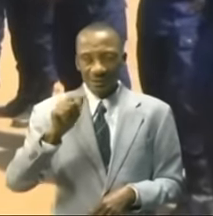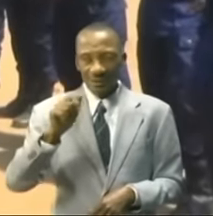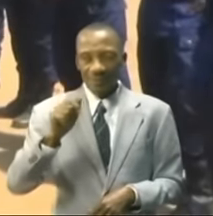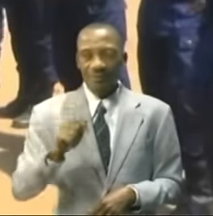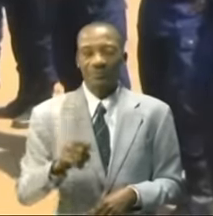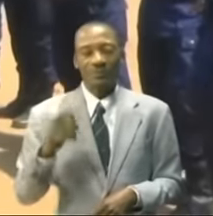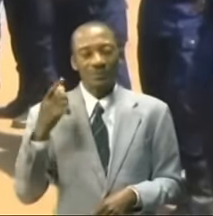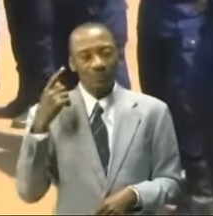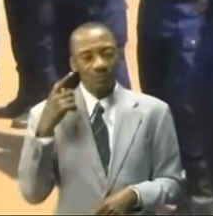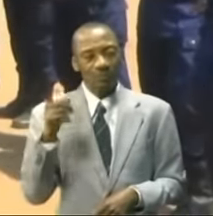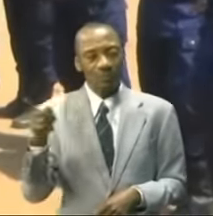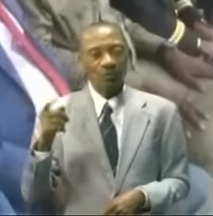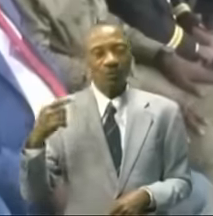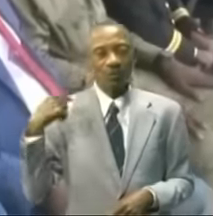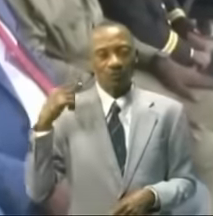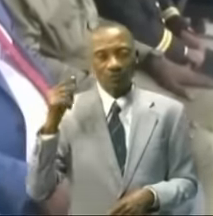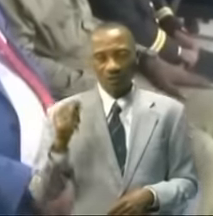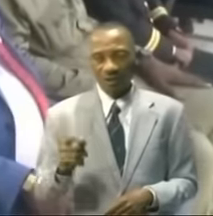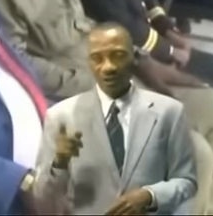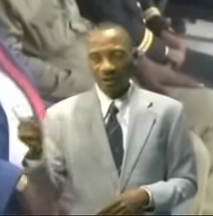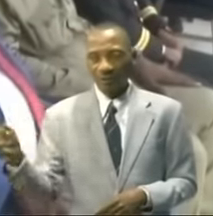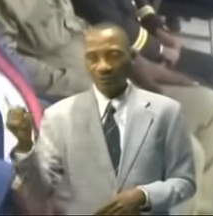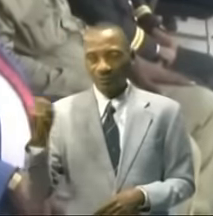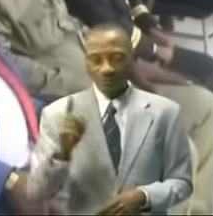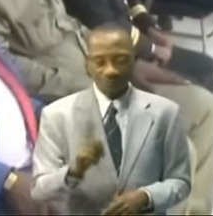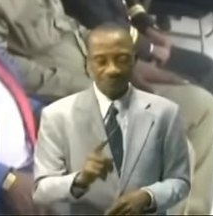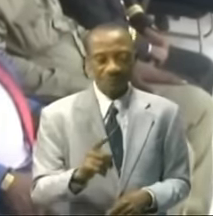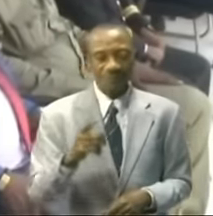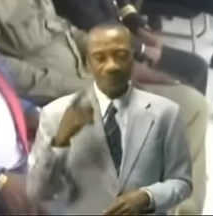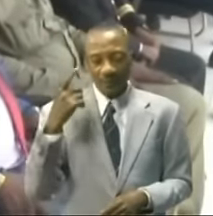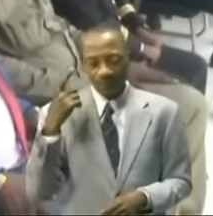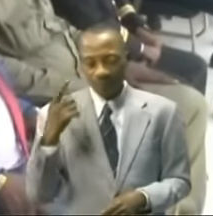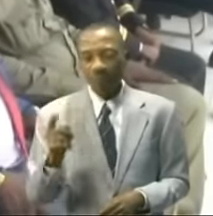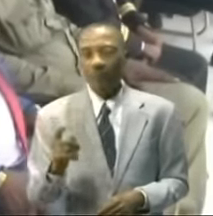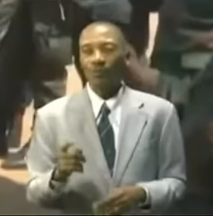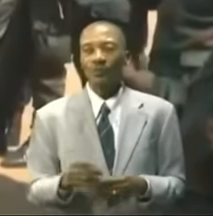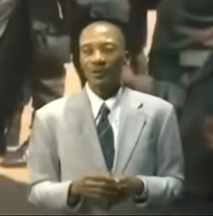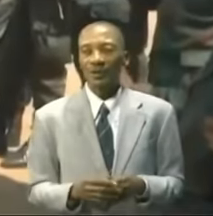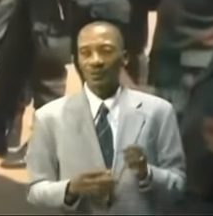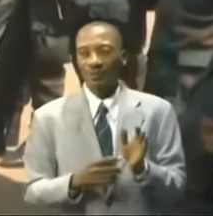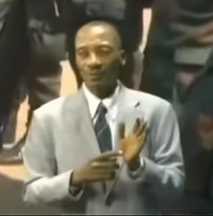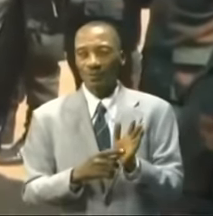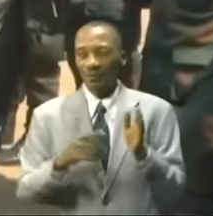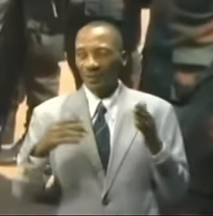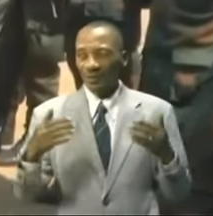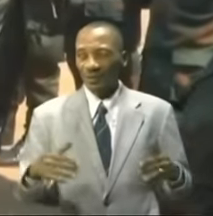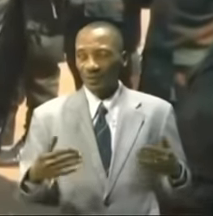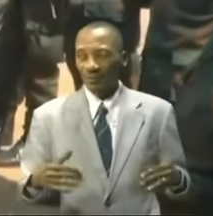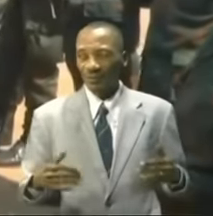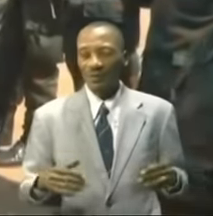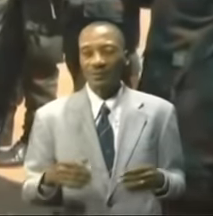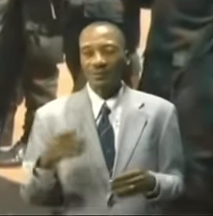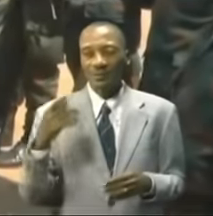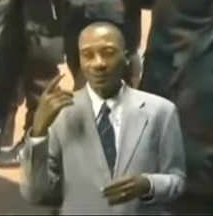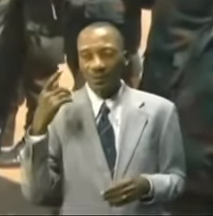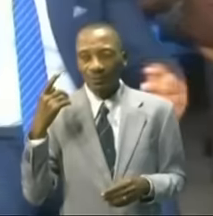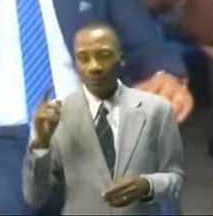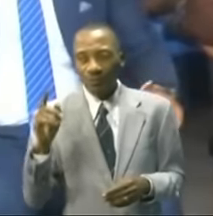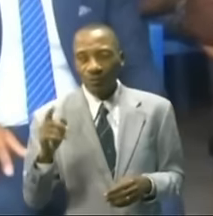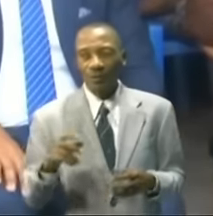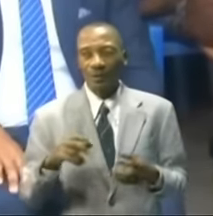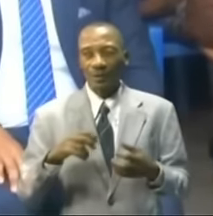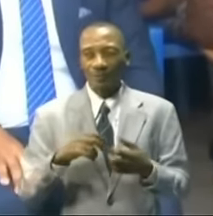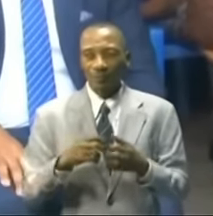d'armes. Cette activité revêt une importance capitale car elle a permis aux forces publiques de connaître les nouvelles autorités